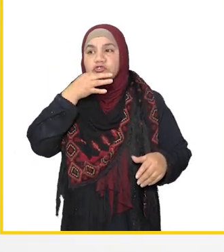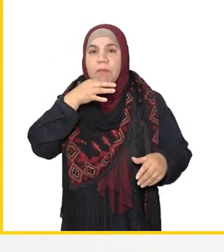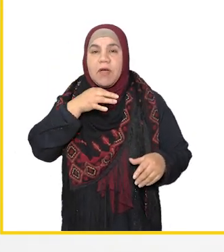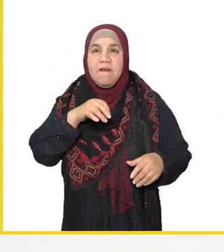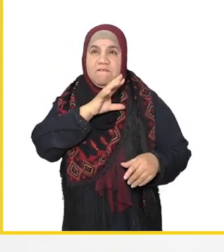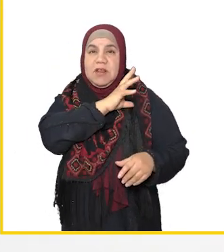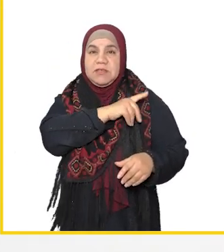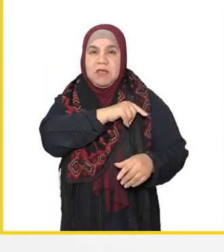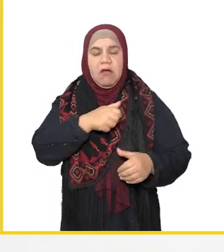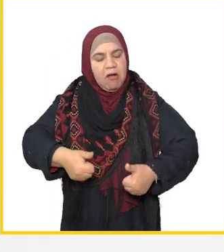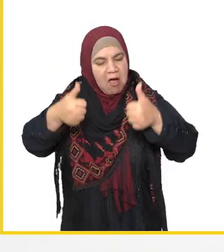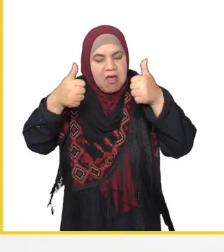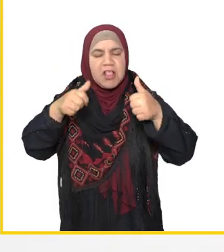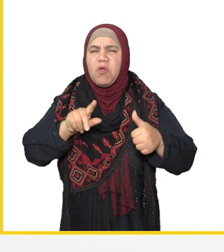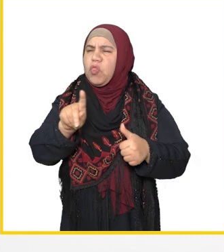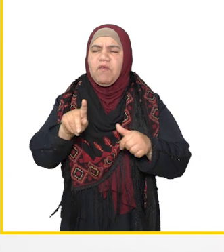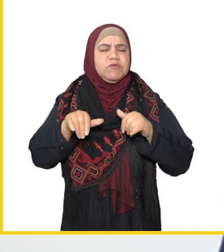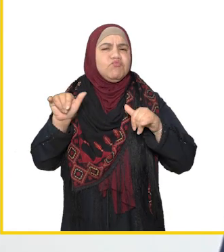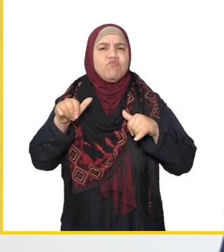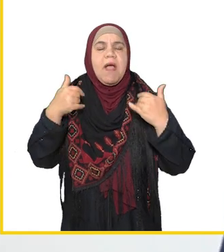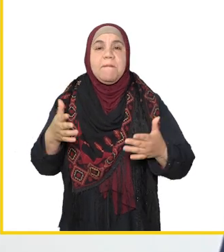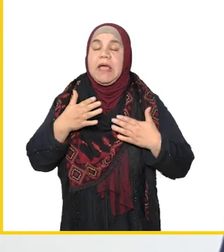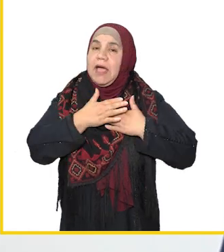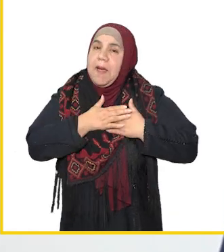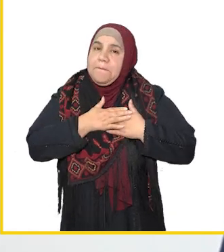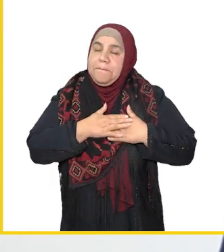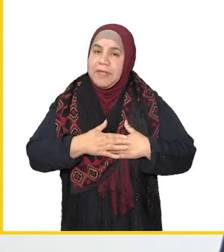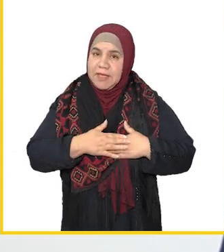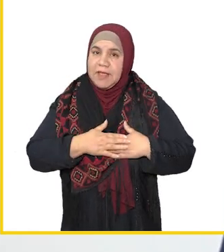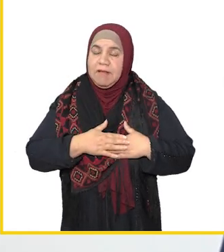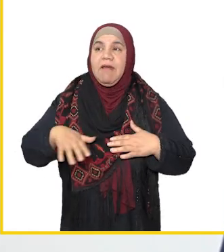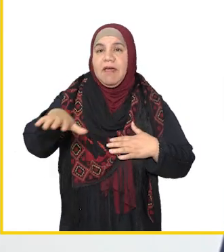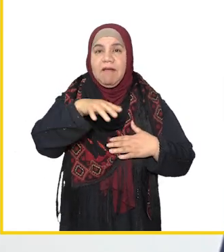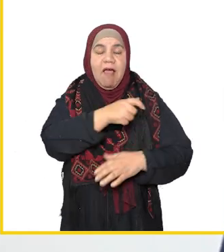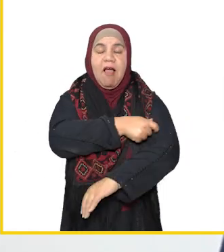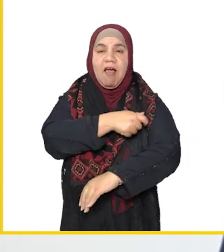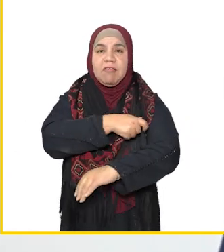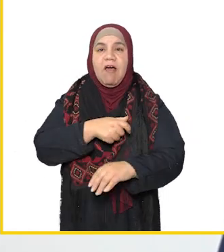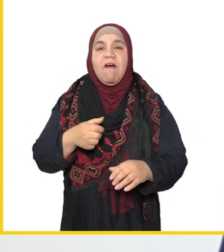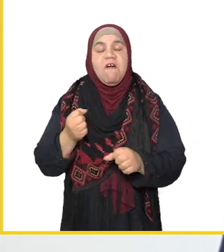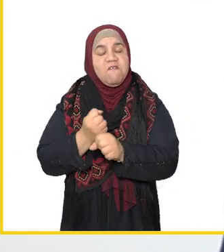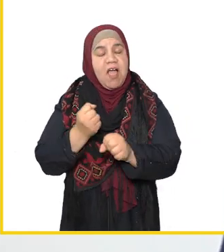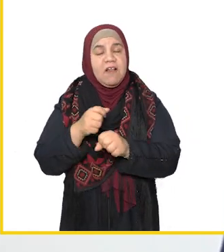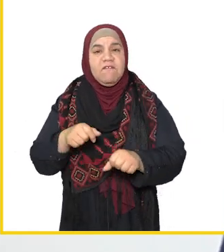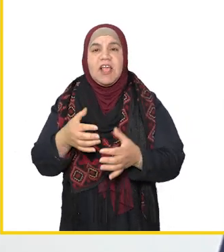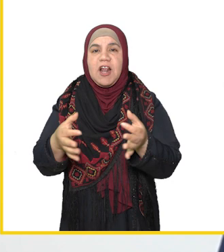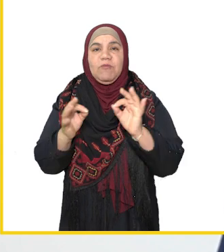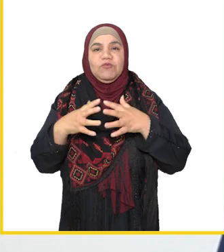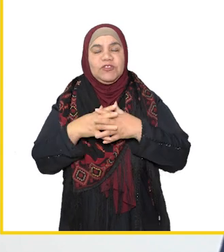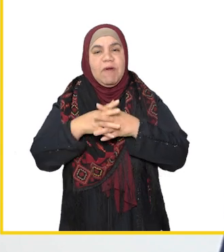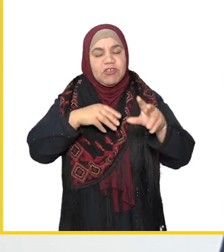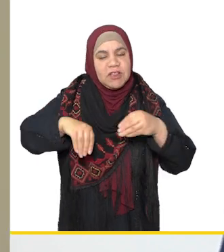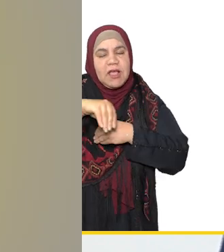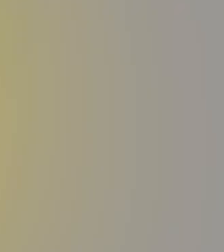الشاب الفلسطيني قادر كل تحت كل الظروف. حابين نكون أعضاء فعالين في المجتمع وحتى